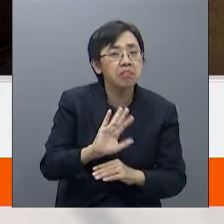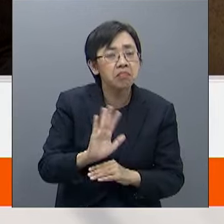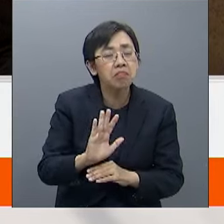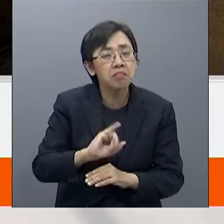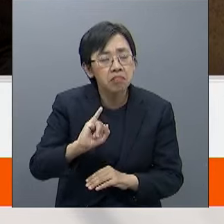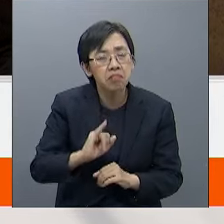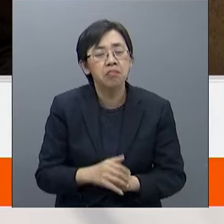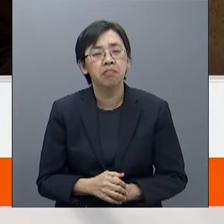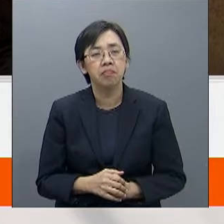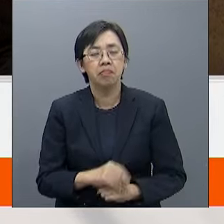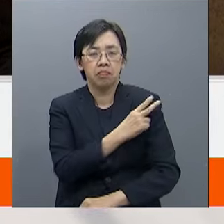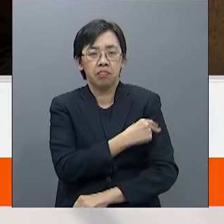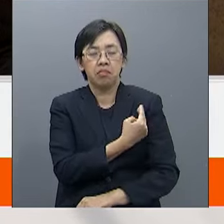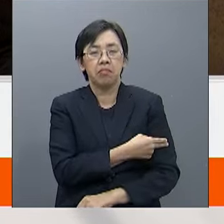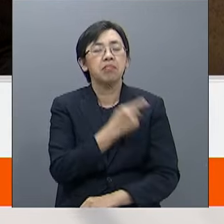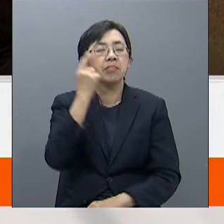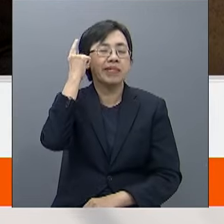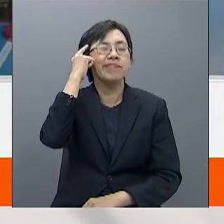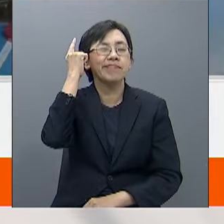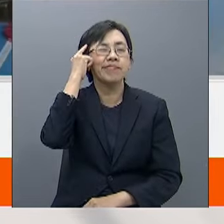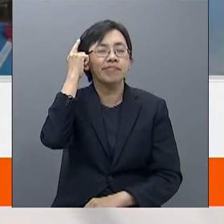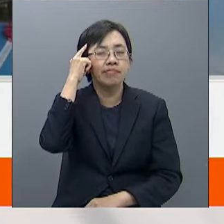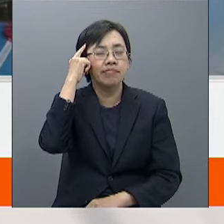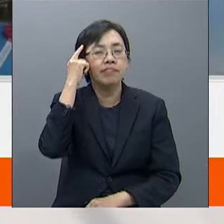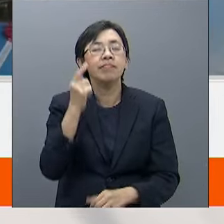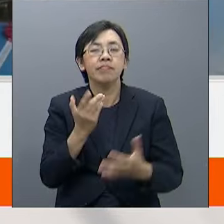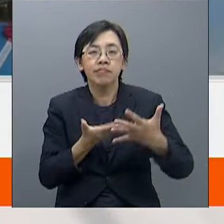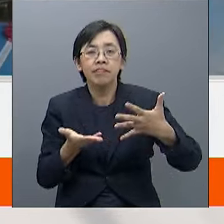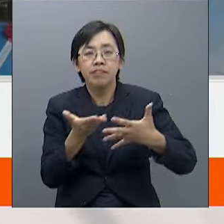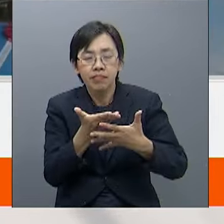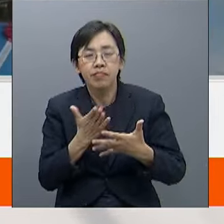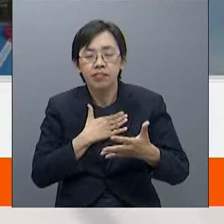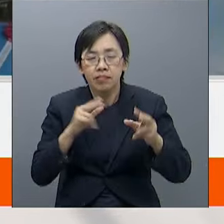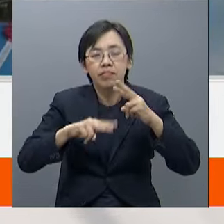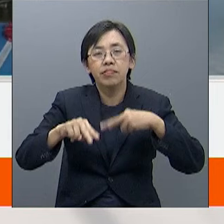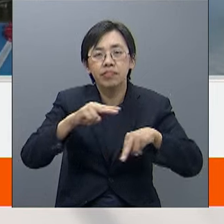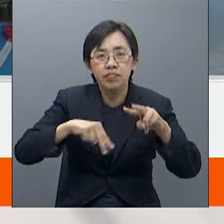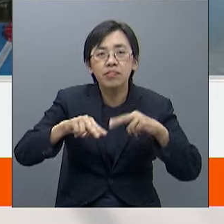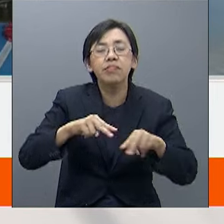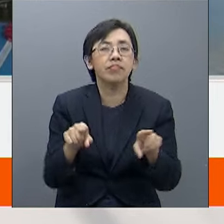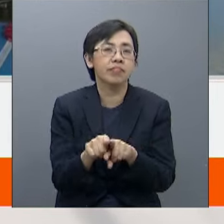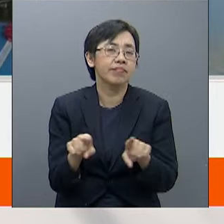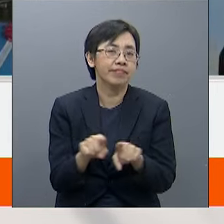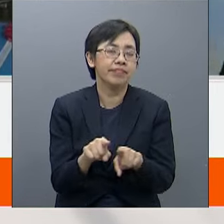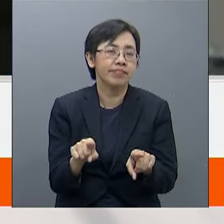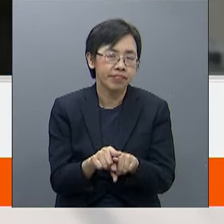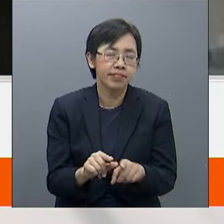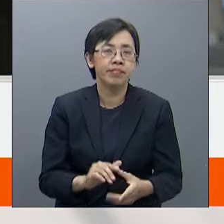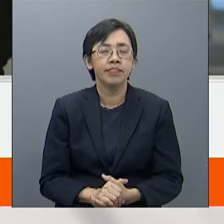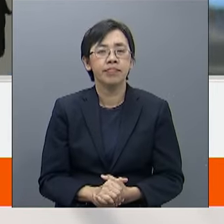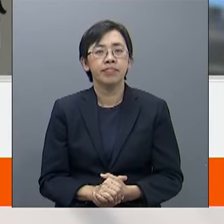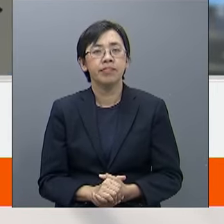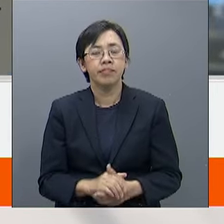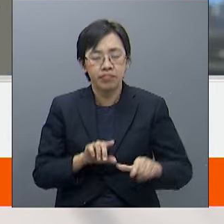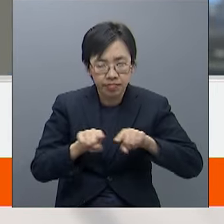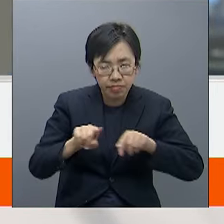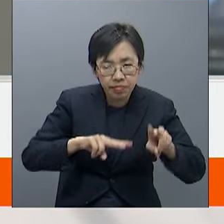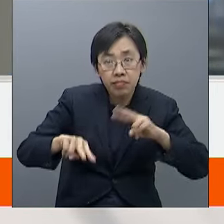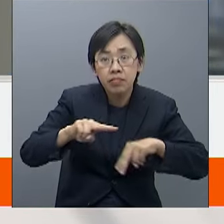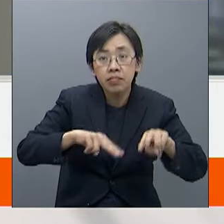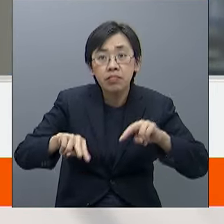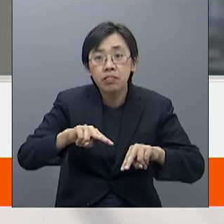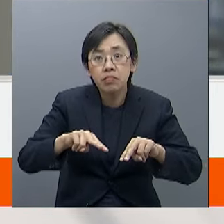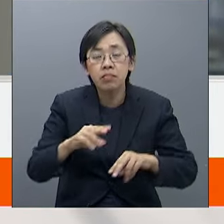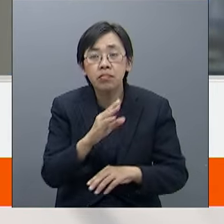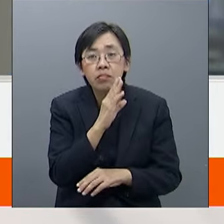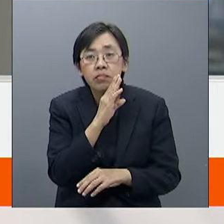หมอคิดว่าเป็นขั้นตอนหนึ่งที่เราก็ควรจะต้องมอนิเตอร์ด้วยเพราะตอนนี้เราเห็นแล้วว่